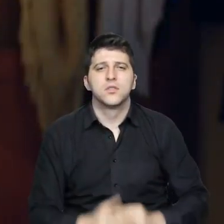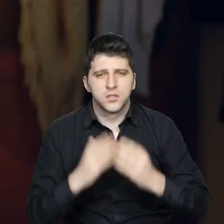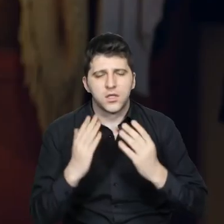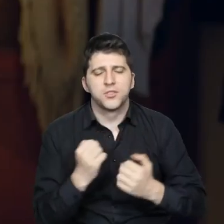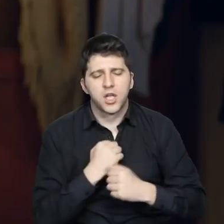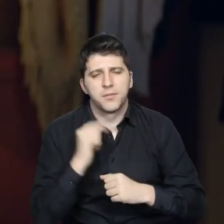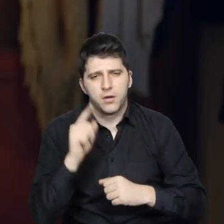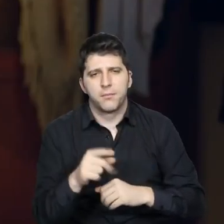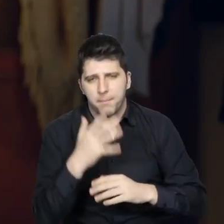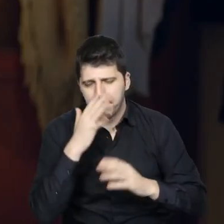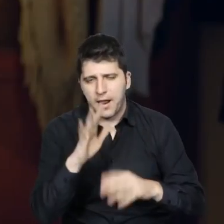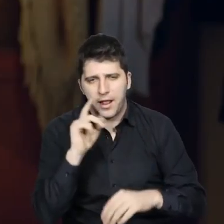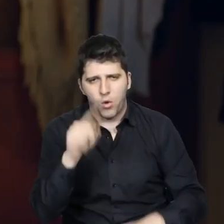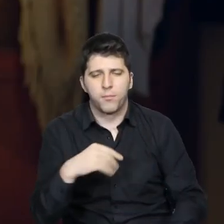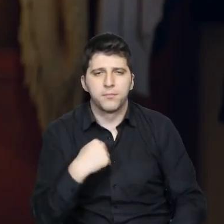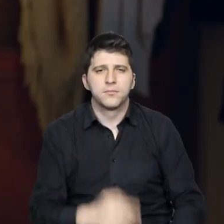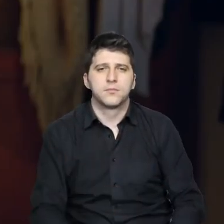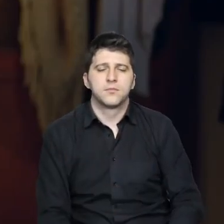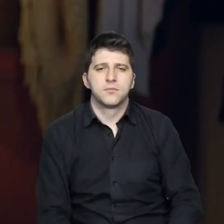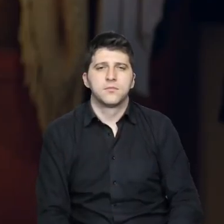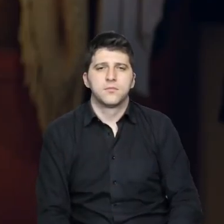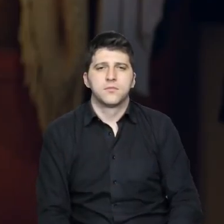canım, tabii. Bekle, geliyorum.